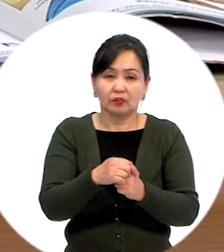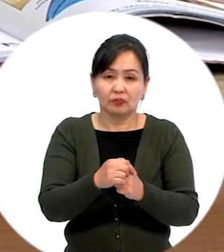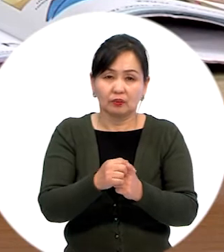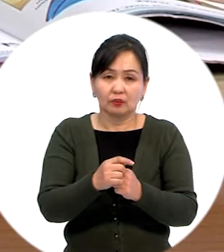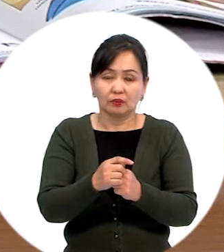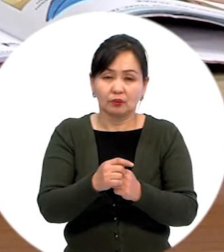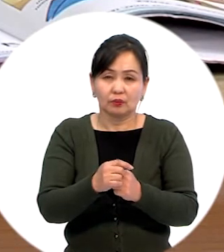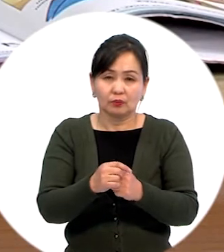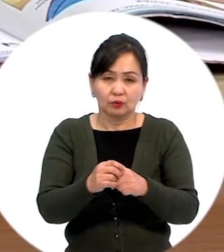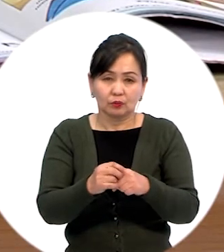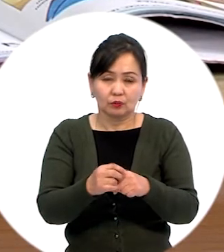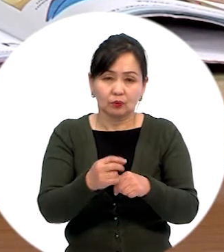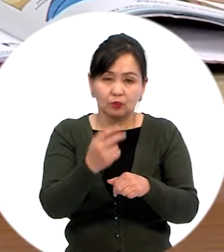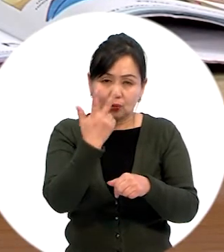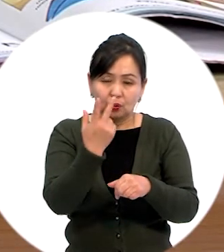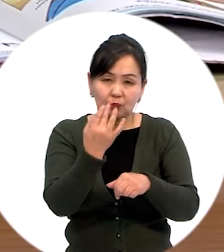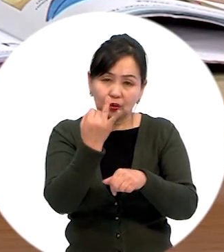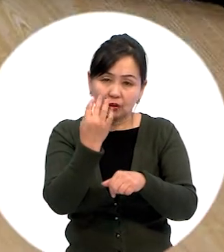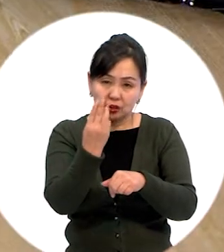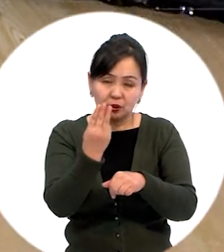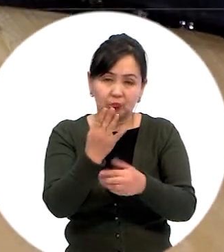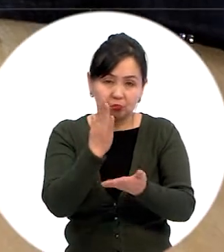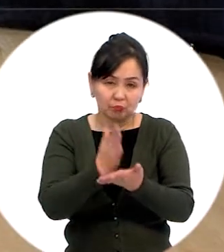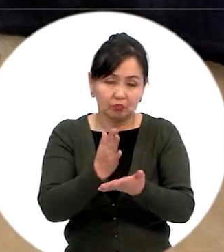3 штэ болгоё өгдөрөө.